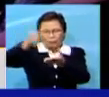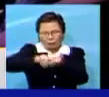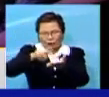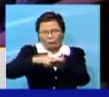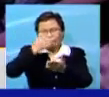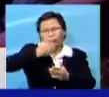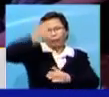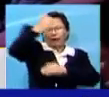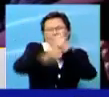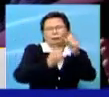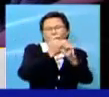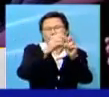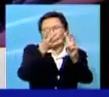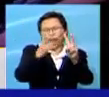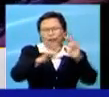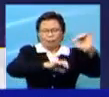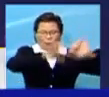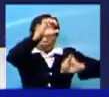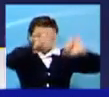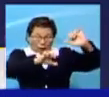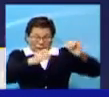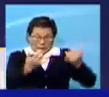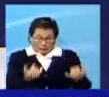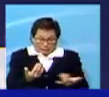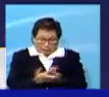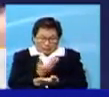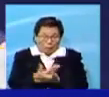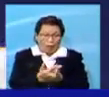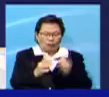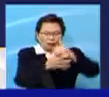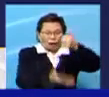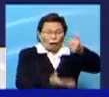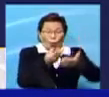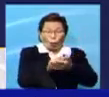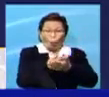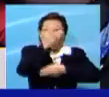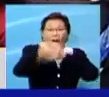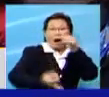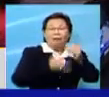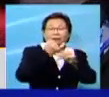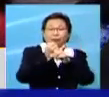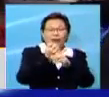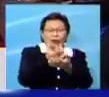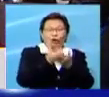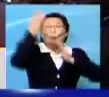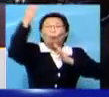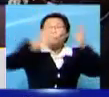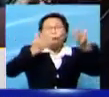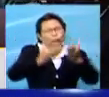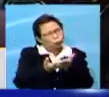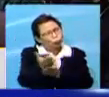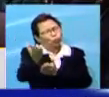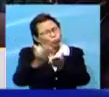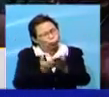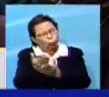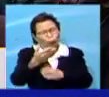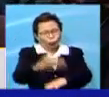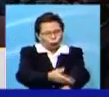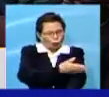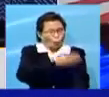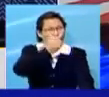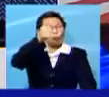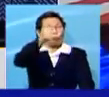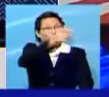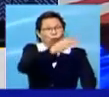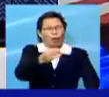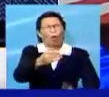Terbaik 2017. Penilaian terkini Dana Kewangan Antarabangsa pula menyatakan ekonomi negara ini terus menunjukkan prestasi yang baik